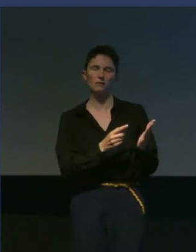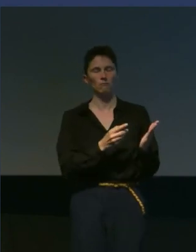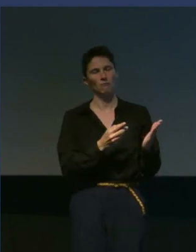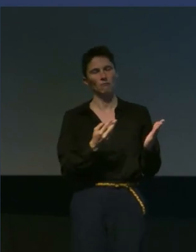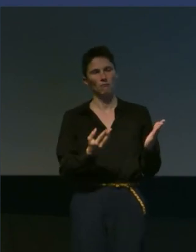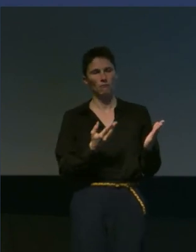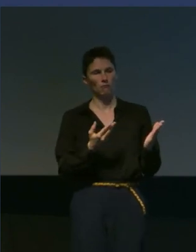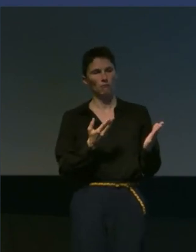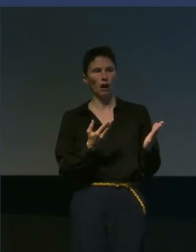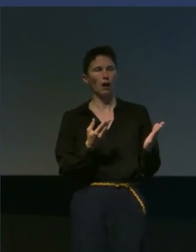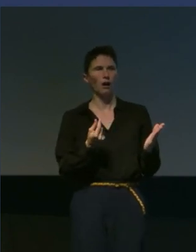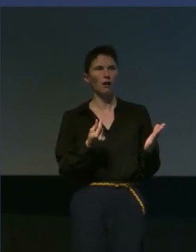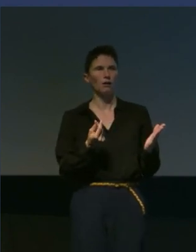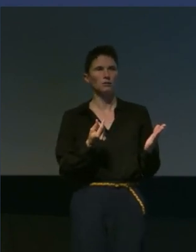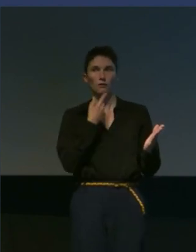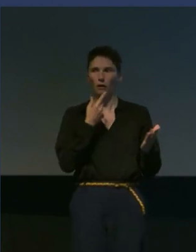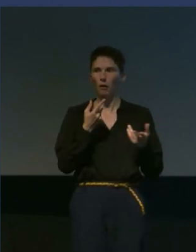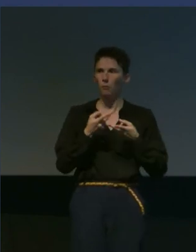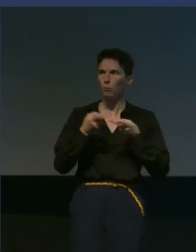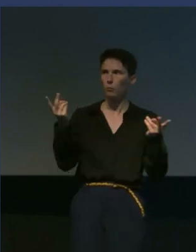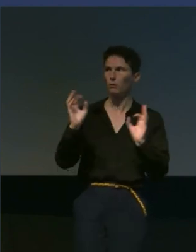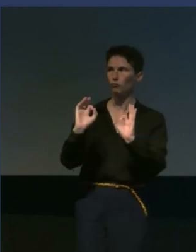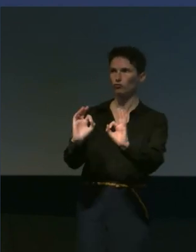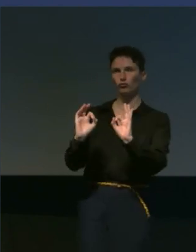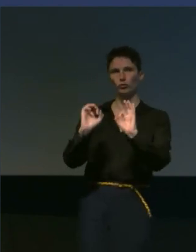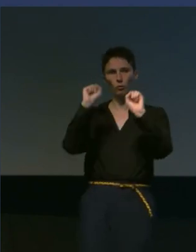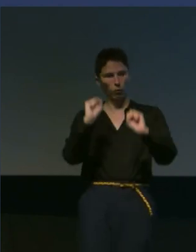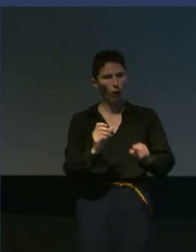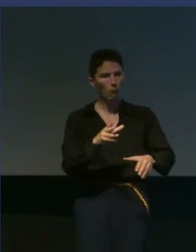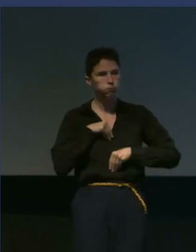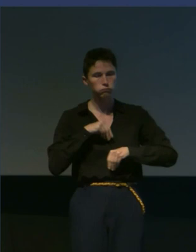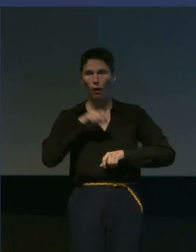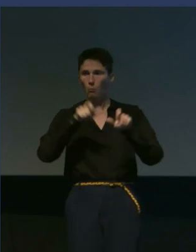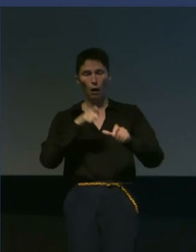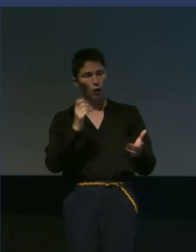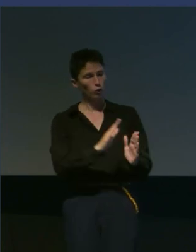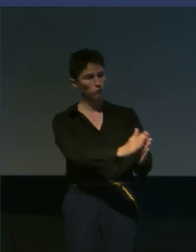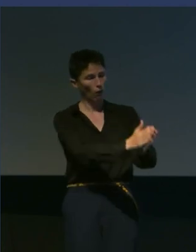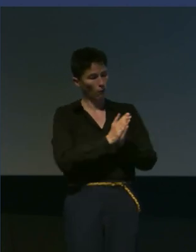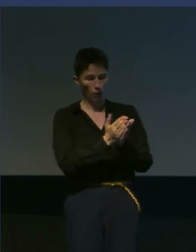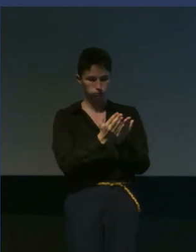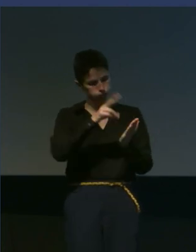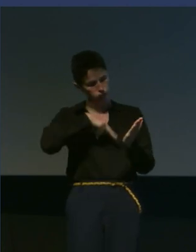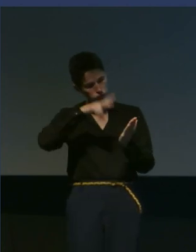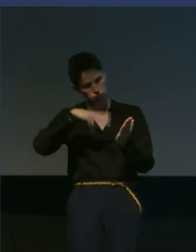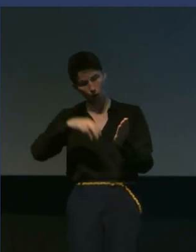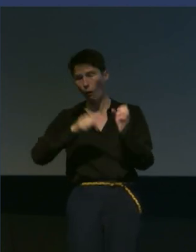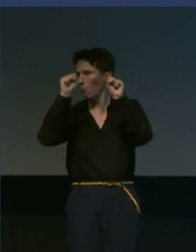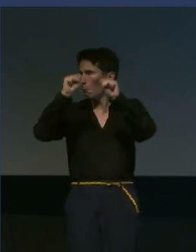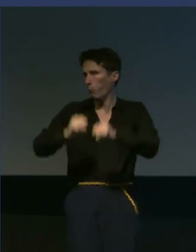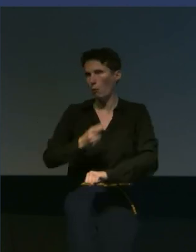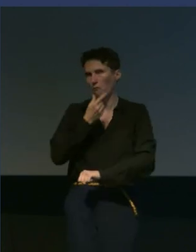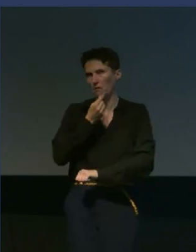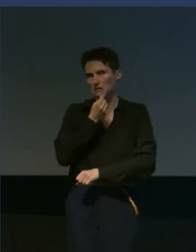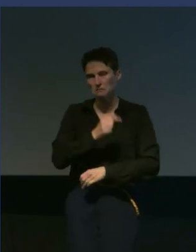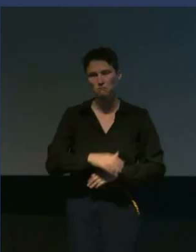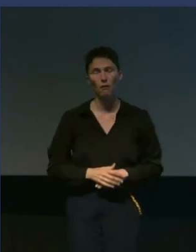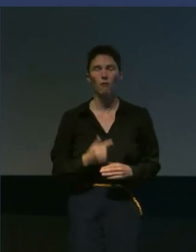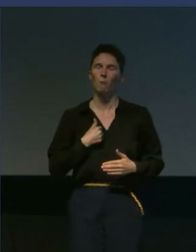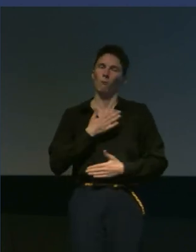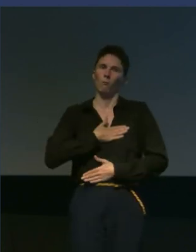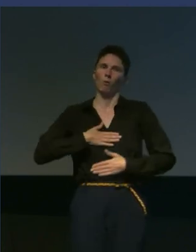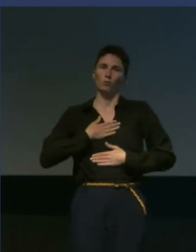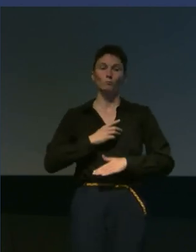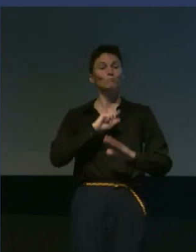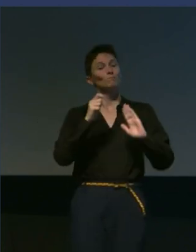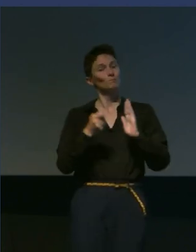comme de bien public. En fait, c'est les gens peuvent se l'approprier, j'en suis très contente. Donc voilà, en